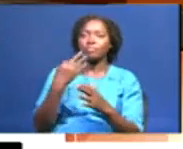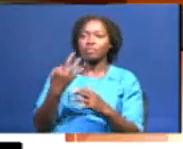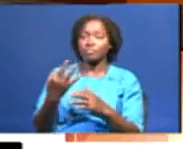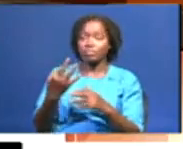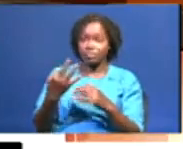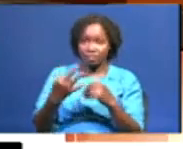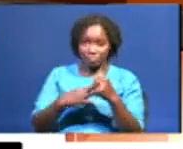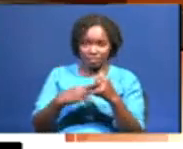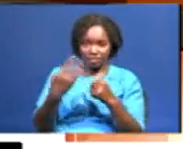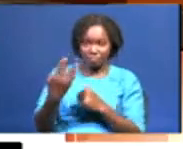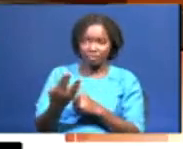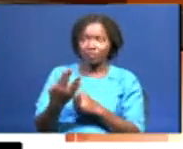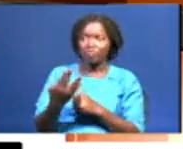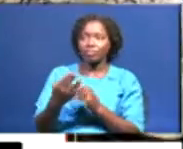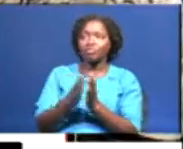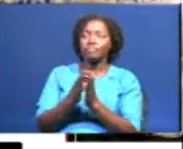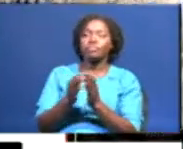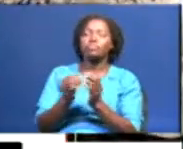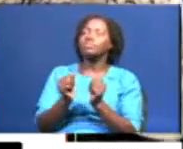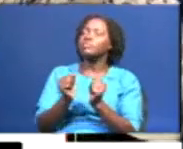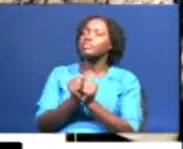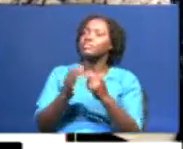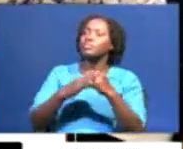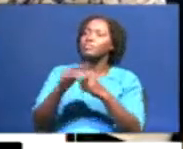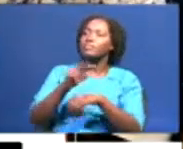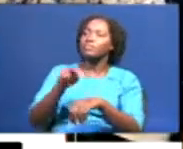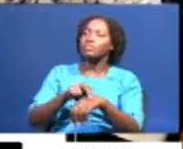374 kutoka mataifa 19.